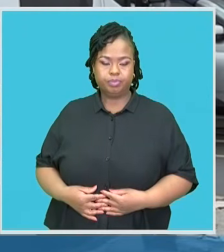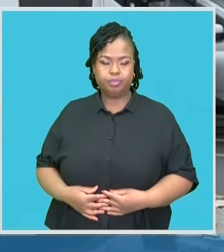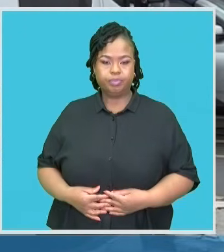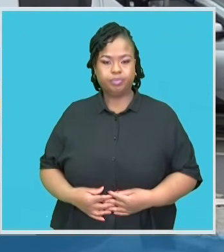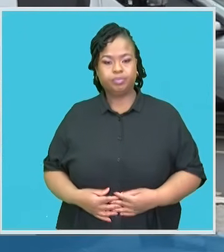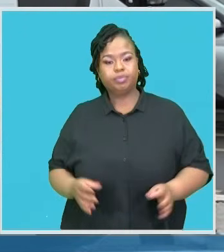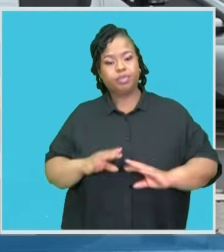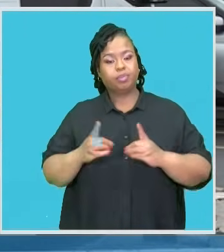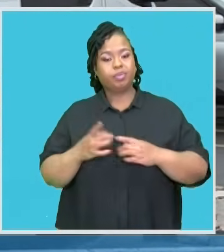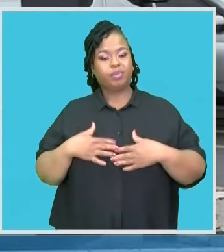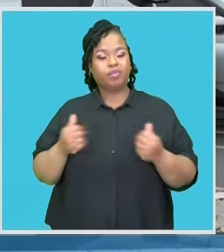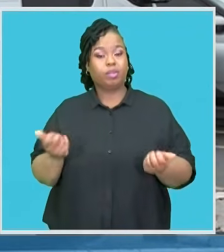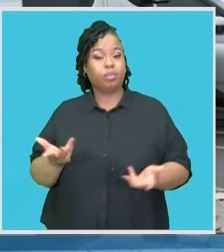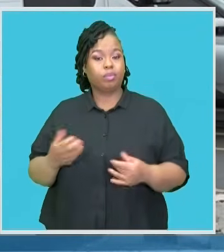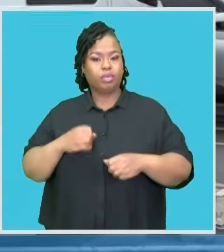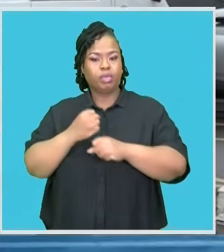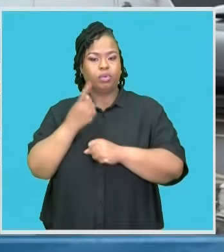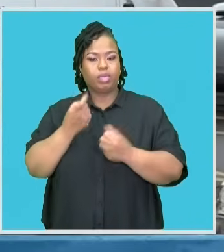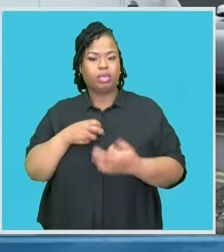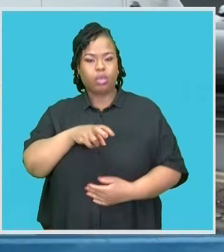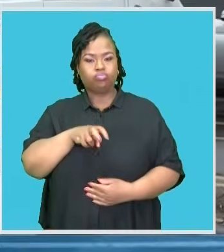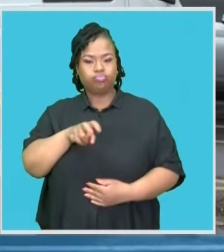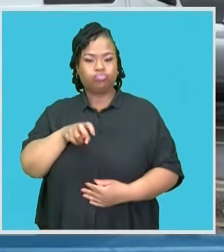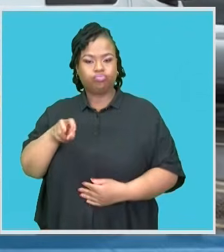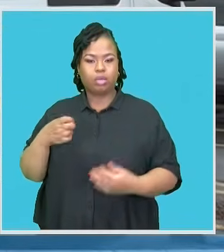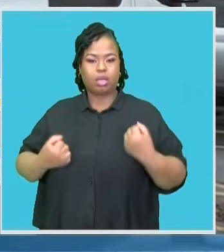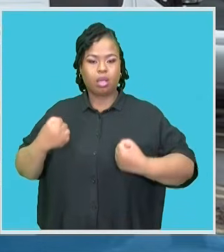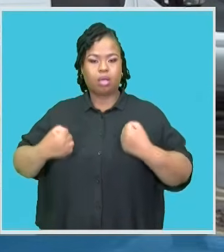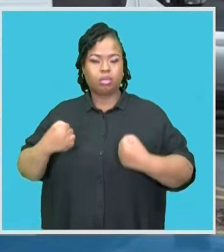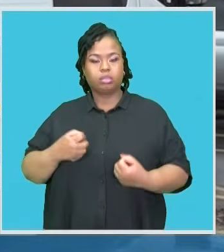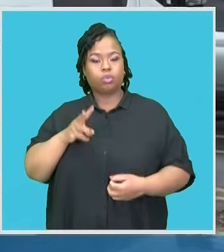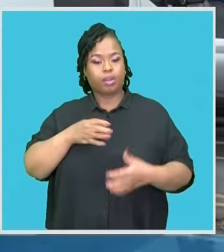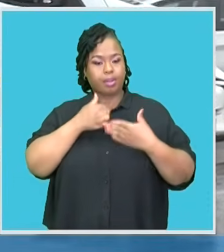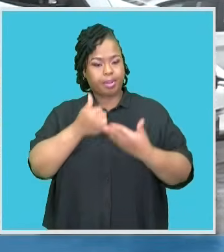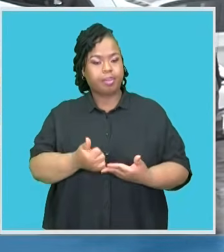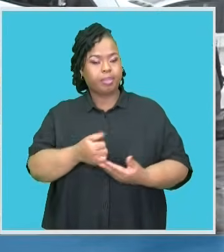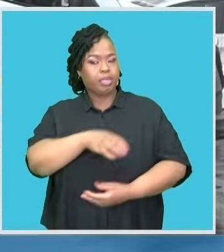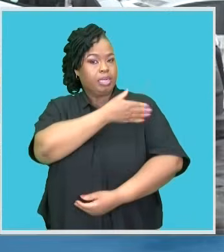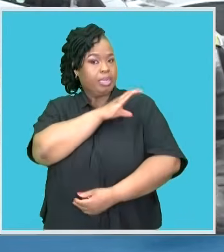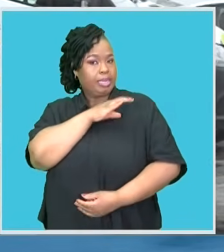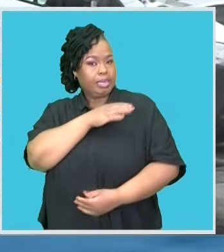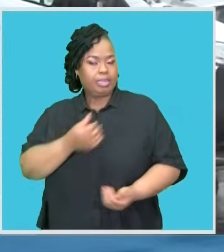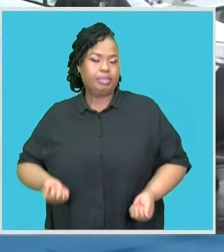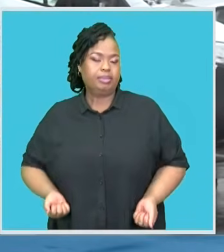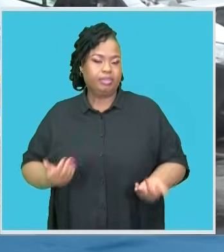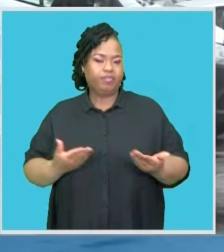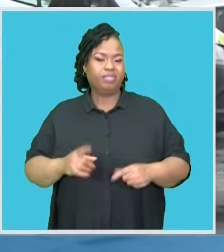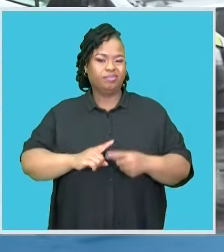Isebe lezempilo laseGauteng lisungule izithuthi eziza kuncedisa ekunikezeni iinkonzo zezempilo